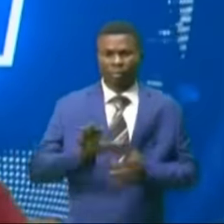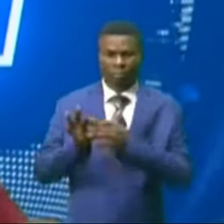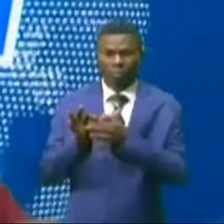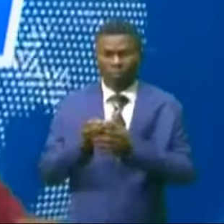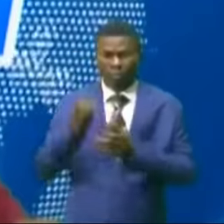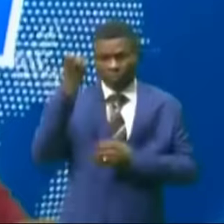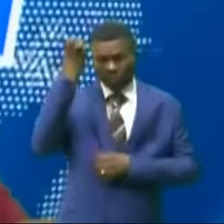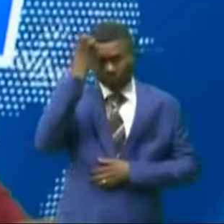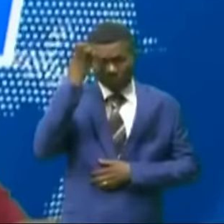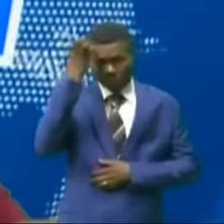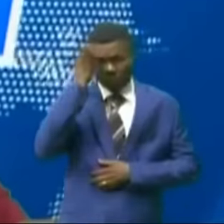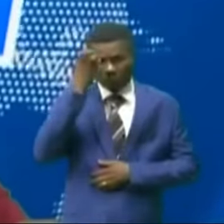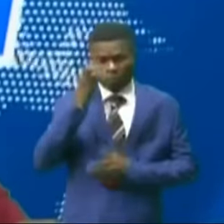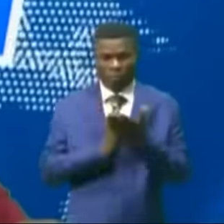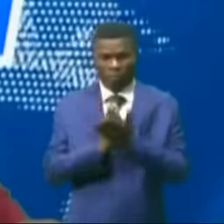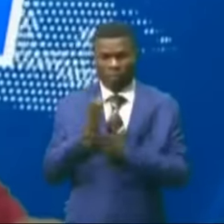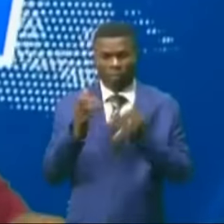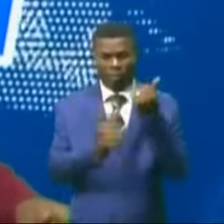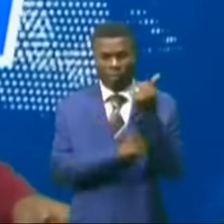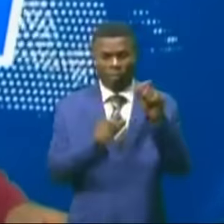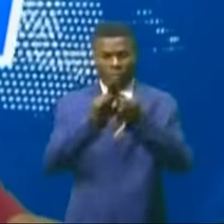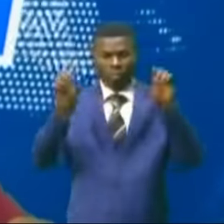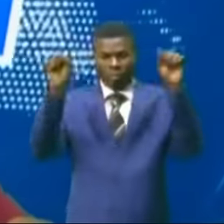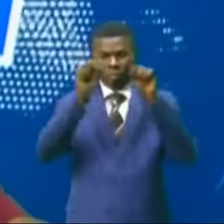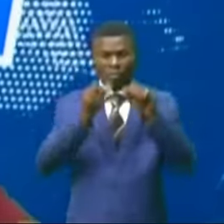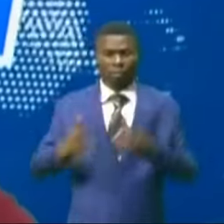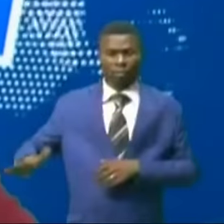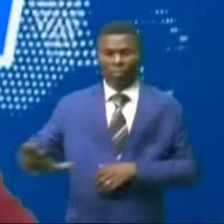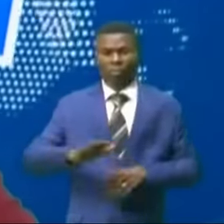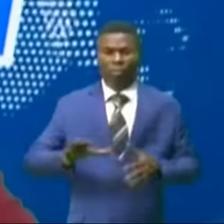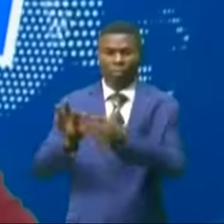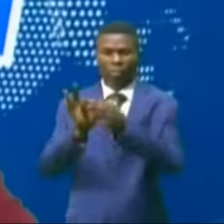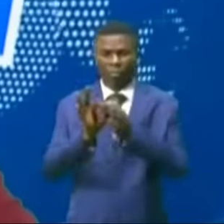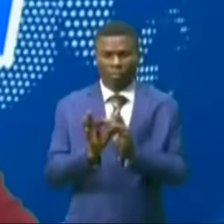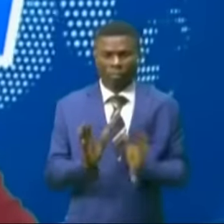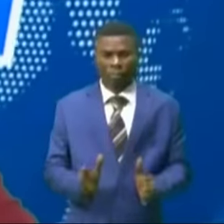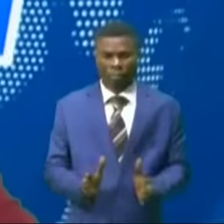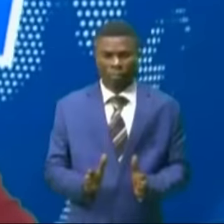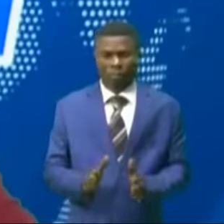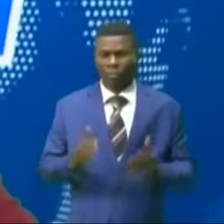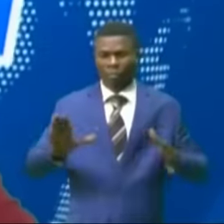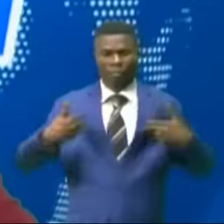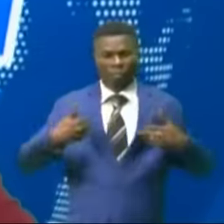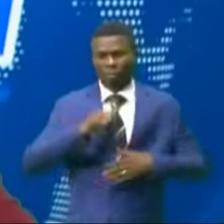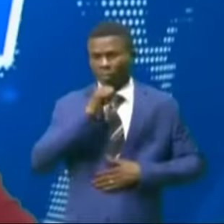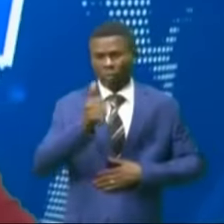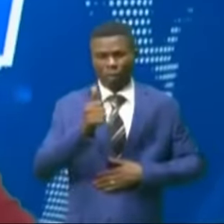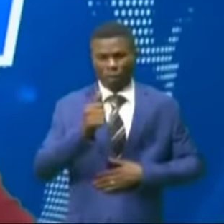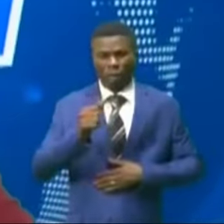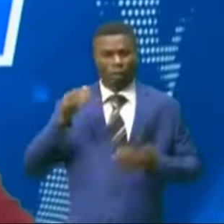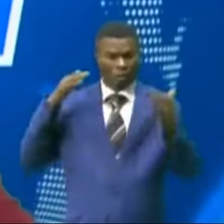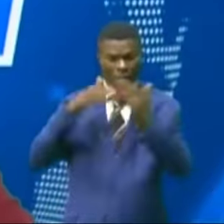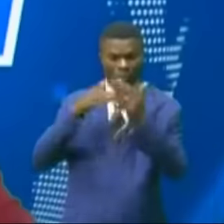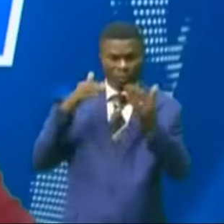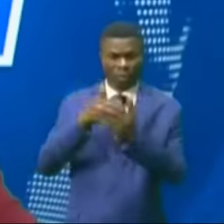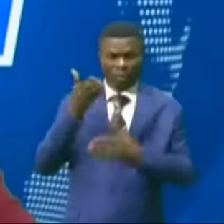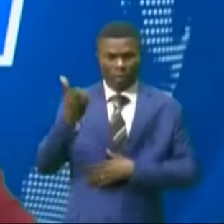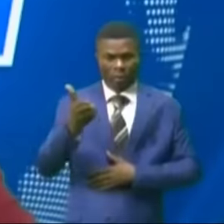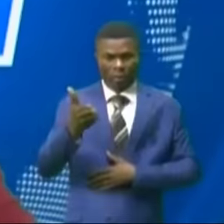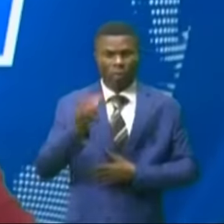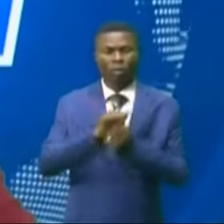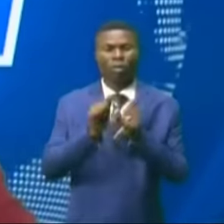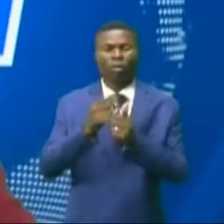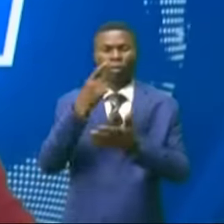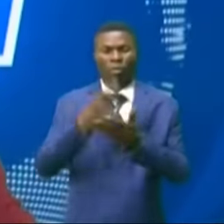des organisations de droits de l'homme et des systèmes des Nations unies ont également condamné cet acte barbare. Alors, qu'en est-il